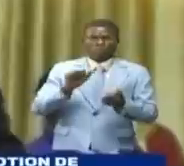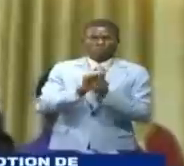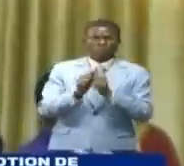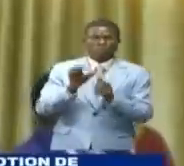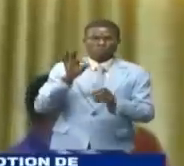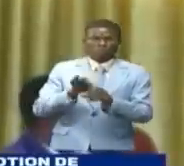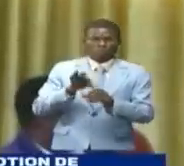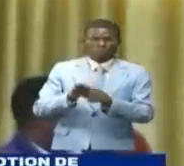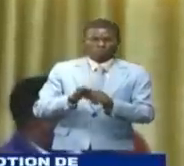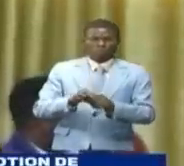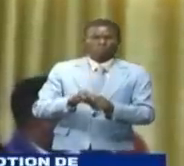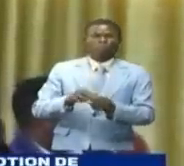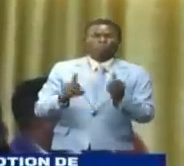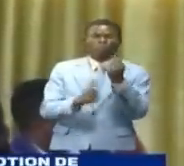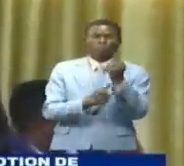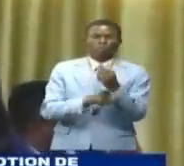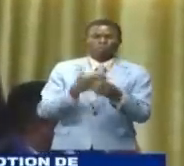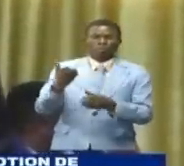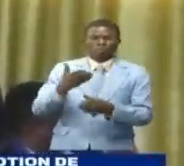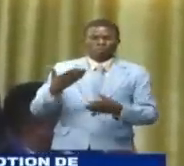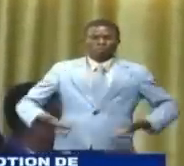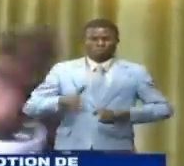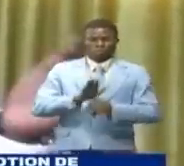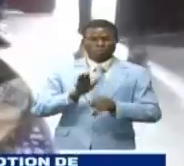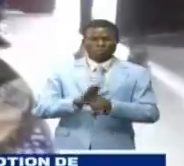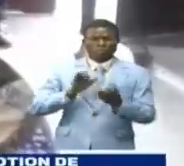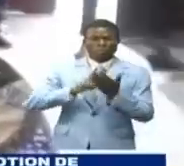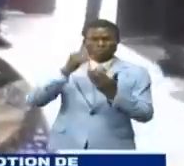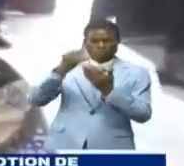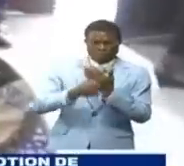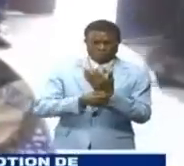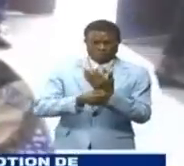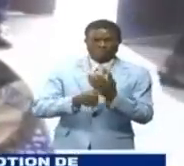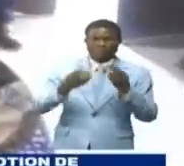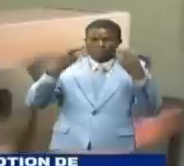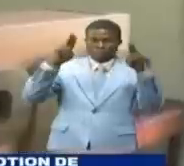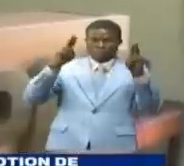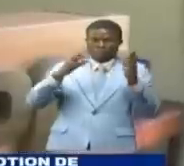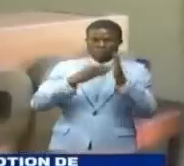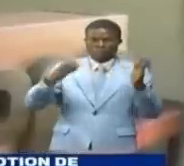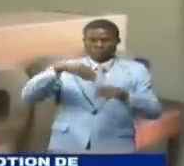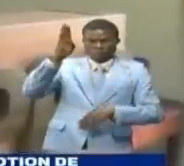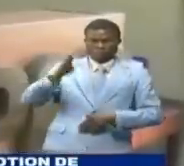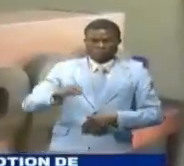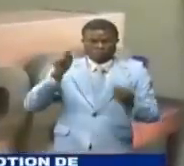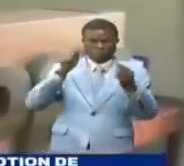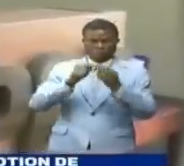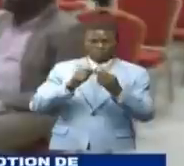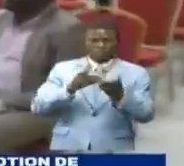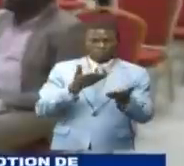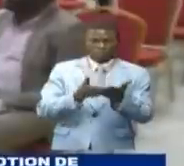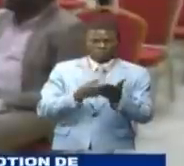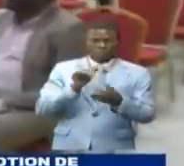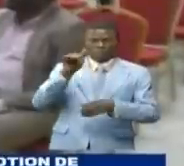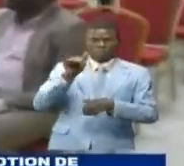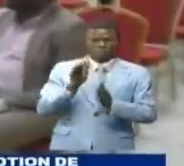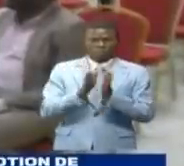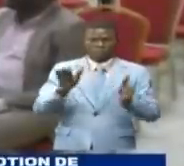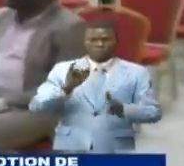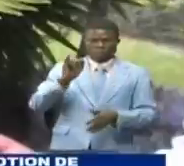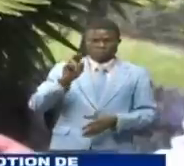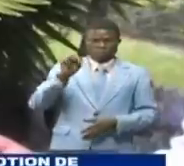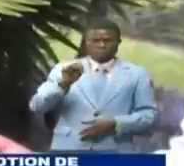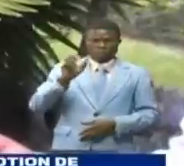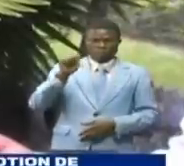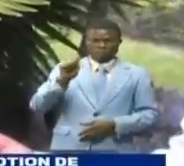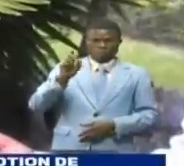Les évaluateurs ont salué l'exécution du dit projet qui a atteint 90% des objectifs requis. Le directeur de l'INADES